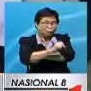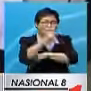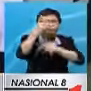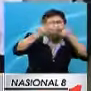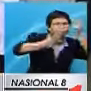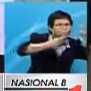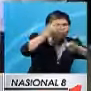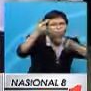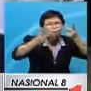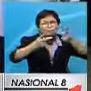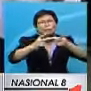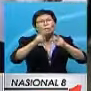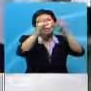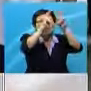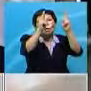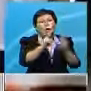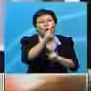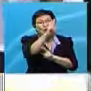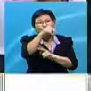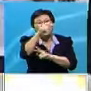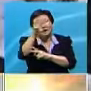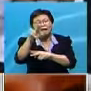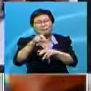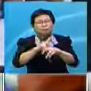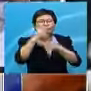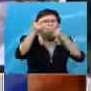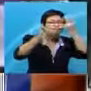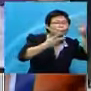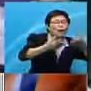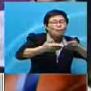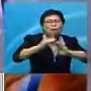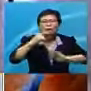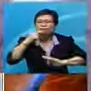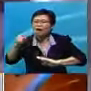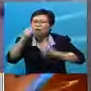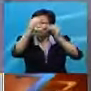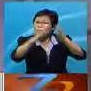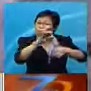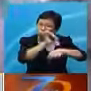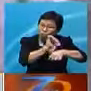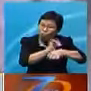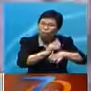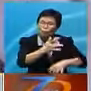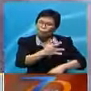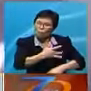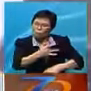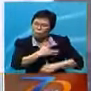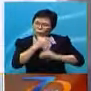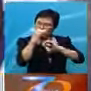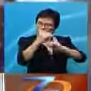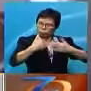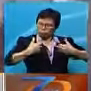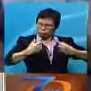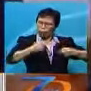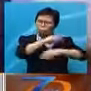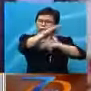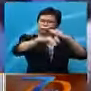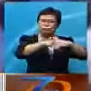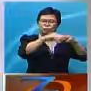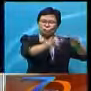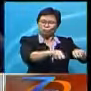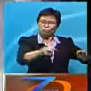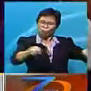perjalanan UPSR di SK Seremban 2B, meminta guru yang bertugas peka dengan tahap kesihatan semua